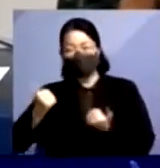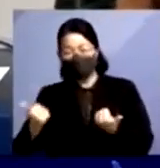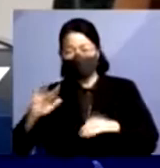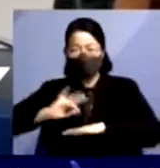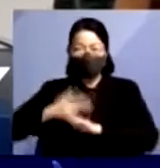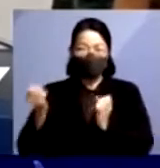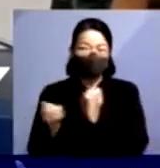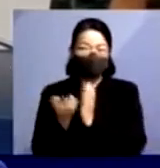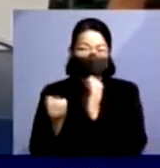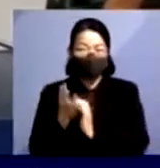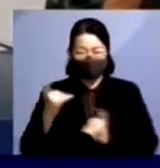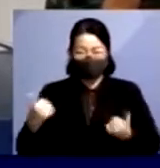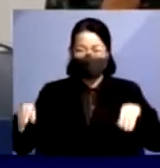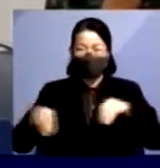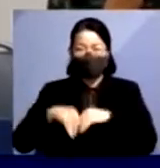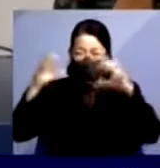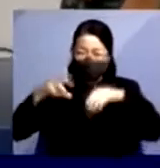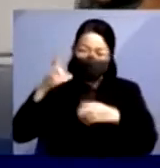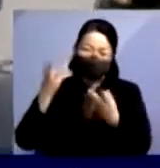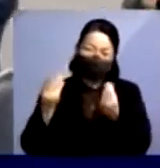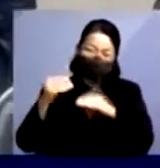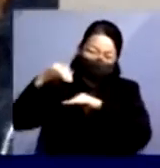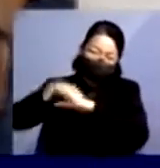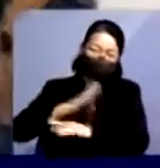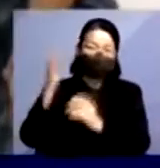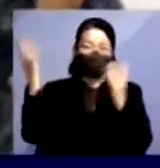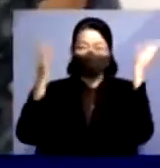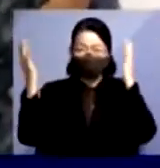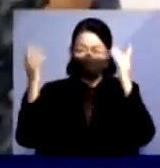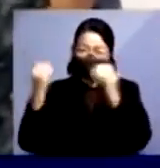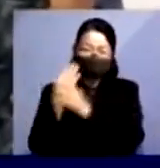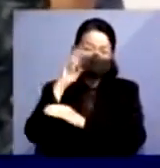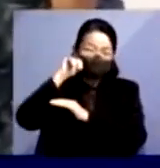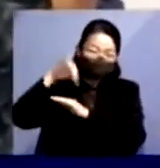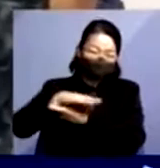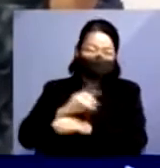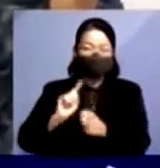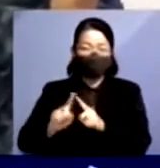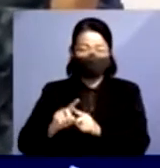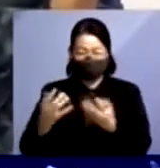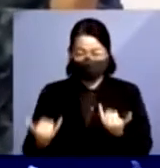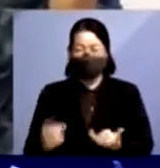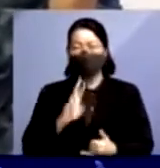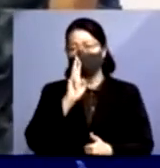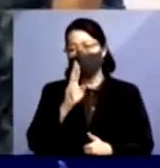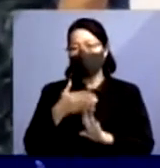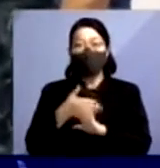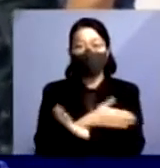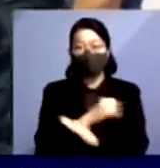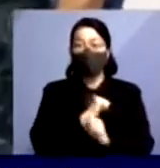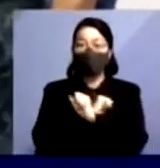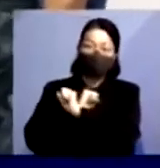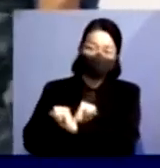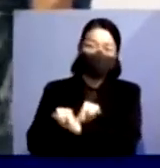ที่จังหวัดพิษณุโลกโดยแบ่งเป็นกลุ่มการฝึกเป็น10กลุ่มเพื่อฝึกทักษะการจัดการฝึกปัญหาที่บังคับการการป้องกันและบรรเทาส